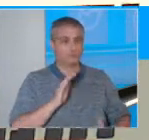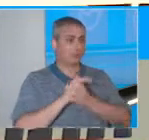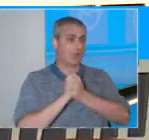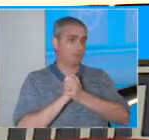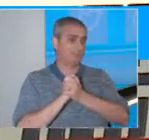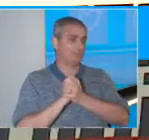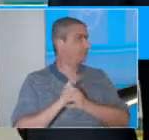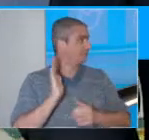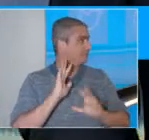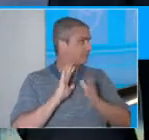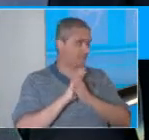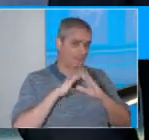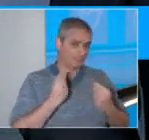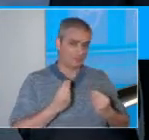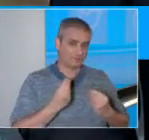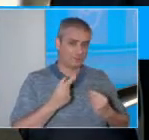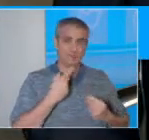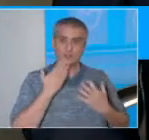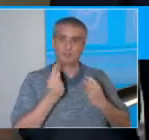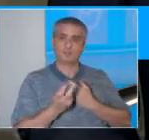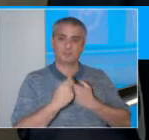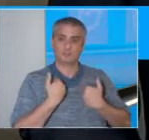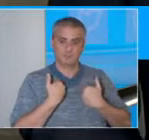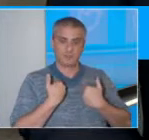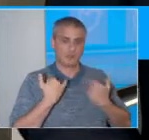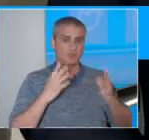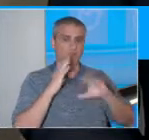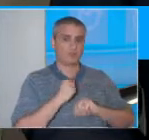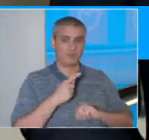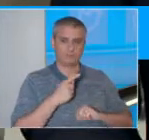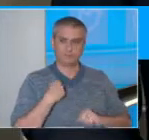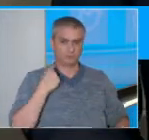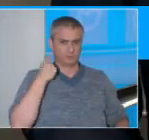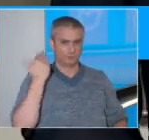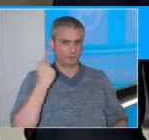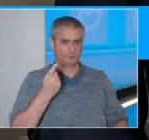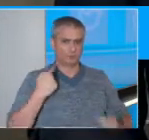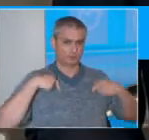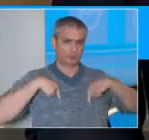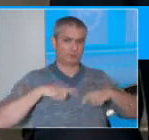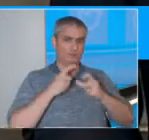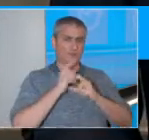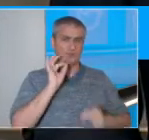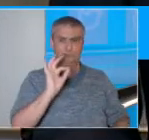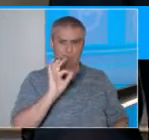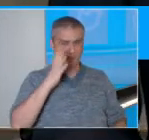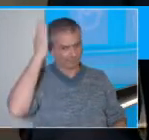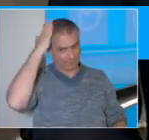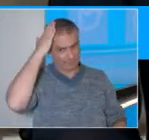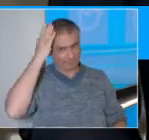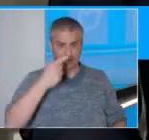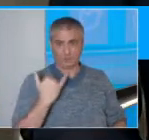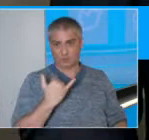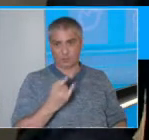שלום. הלאה, ערב טוב. ערב טוב, תודה שאתה מצטרף אלינו הערב. שמענו קודם לכן את יושב ראש המפלגה שלך, נפתלי